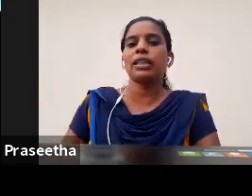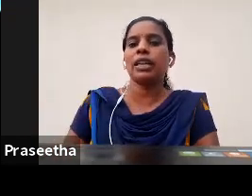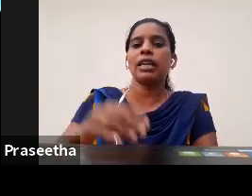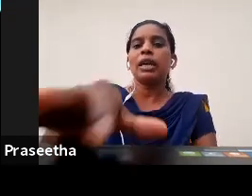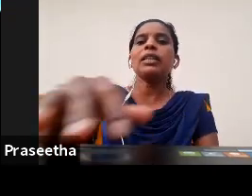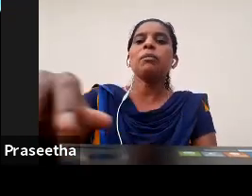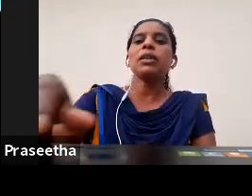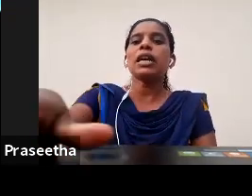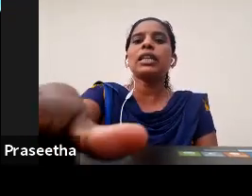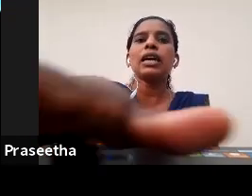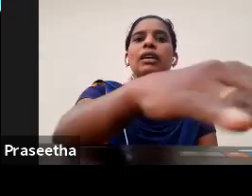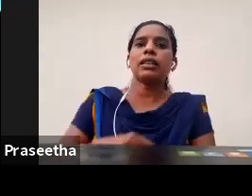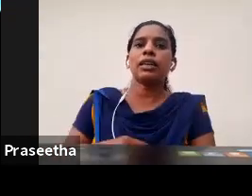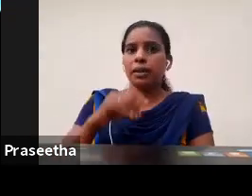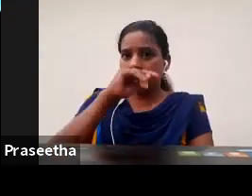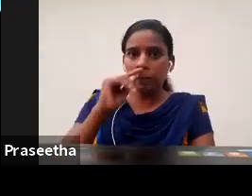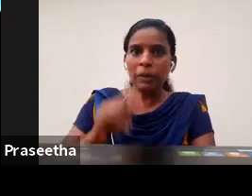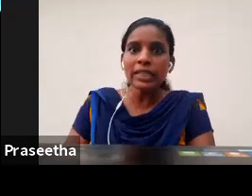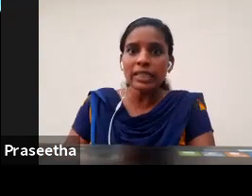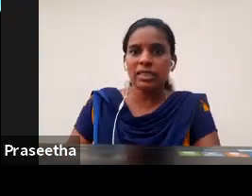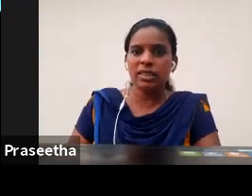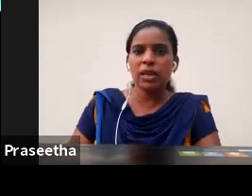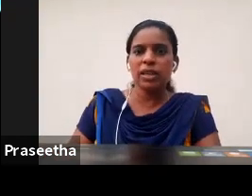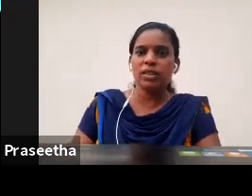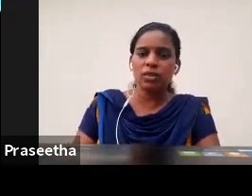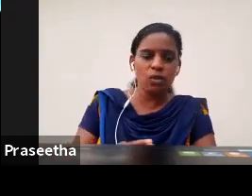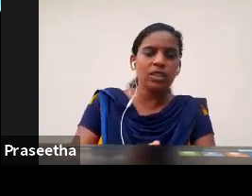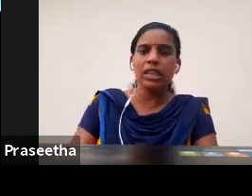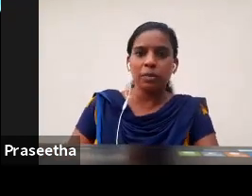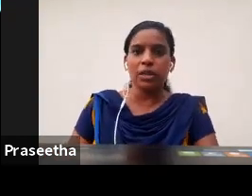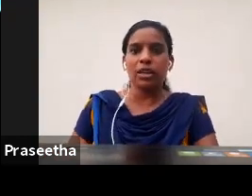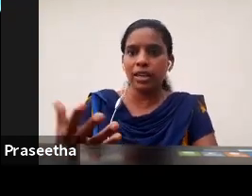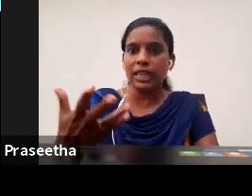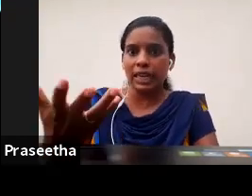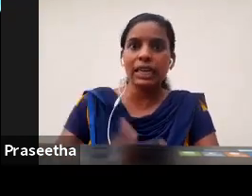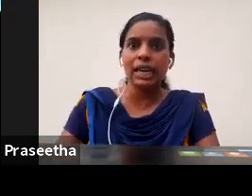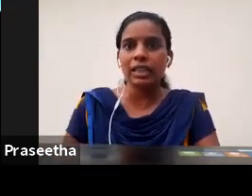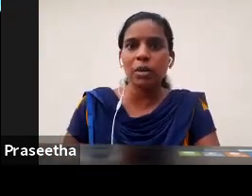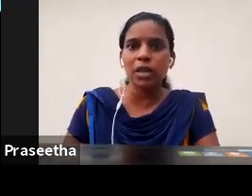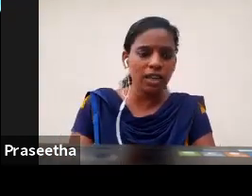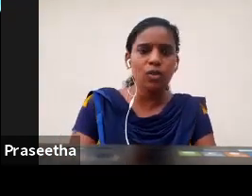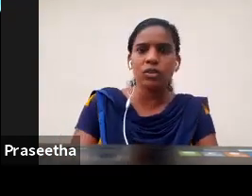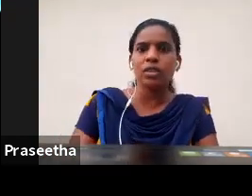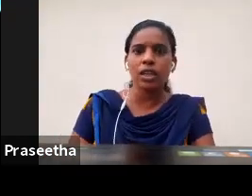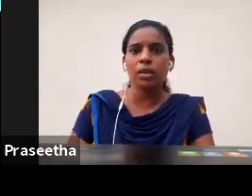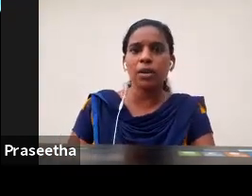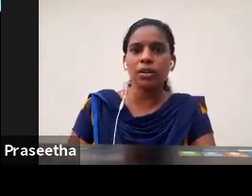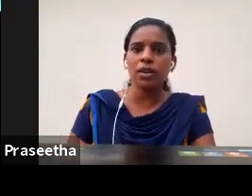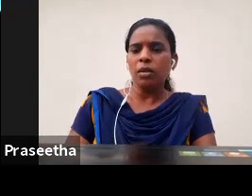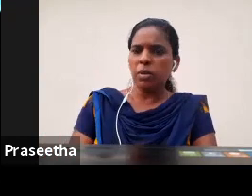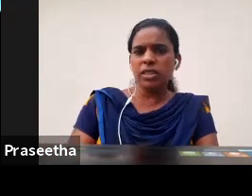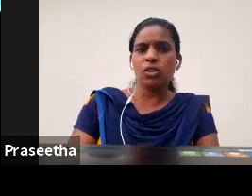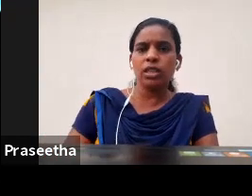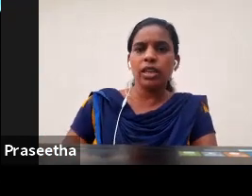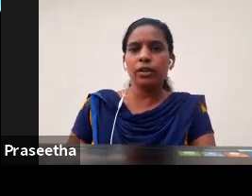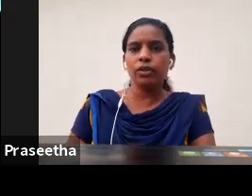ഗുഡ് ചേർത്തിട്ട് പറയുക എന്നുള്ളതാണ്. പിന്നെ നമ്മൾ സാധാരണ എന്താണ് പ്ലീസ്, നമ്മൾ കുറച്ച് നീങ്ങിയിരിക്കും, ട്രെയിൻ ട്രെയിനിലാണ് നമ്മൾ കാണുന്നെങ്കിൽ കുറച്ച്